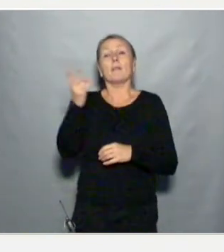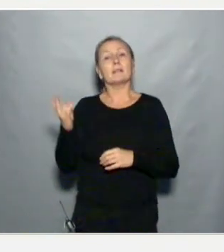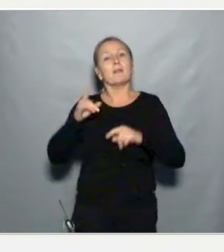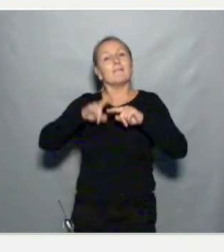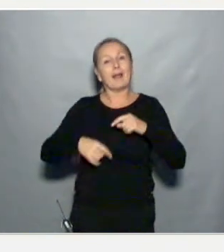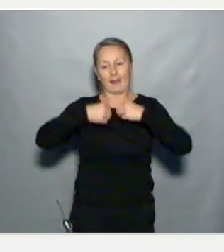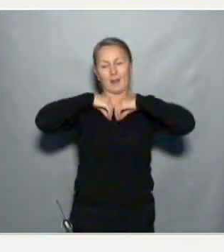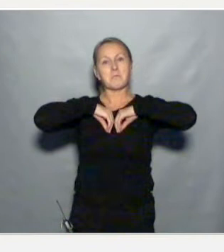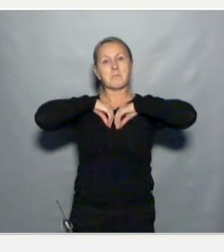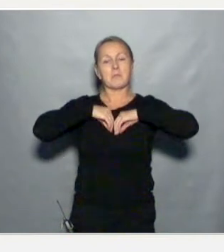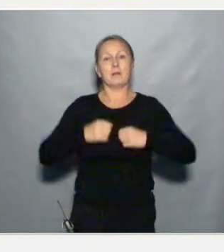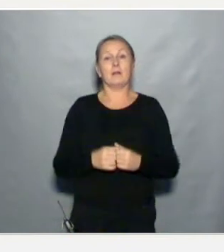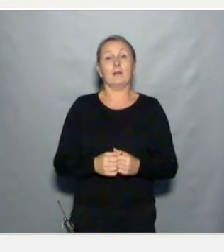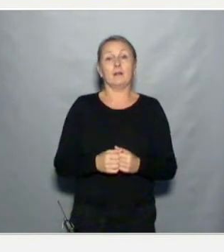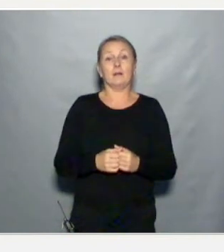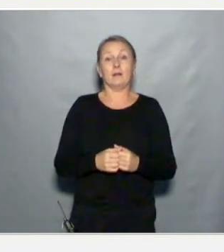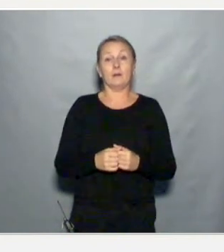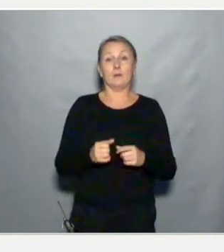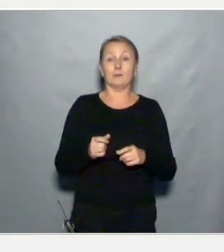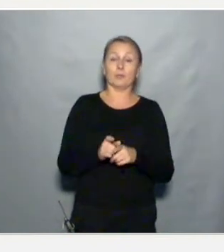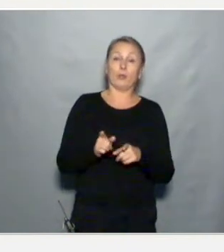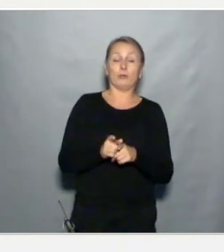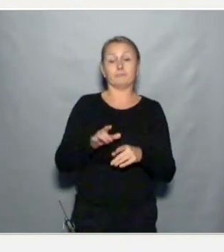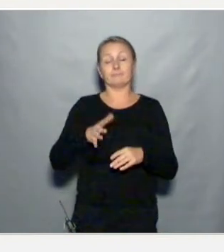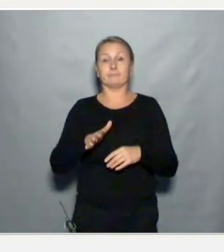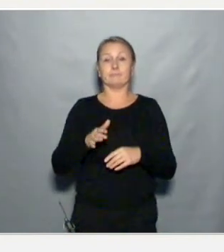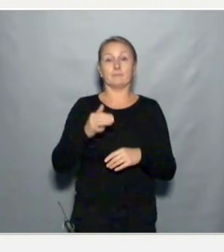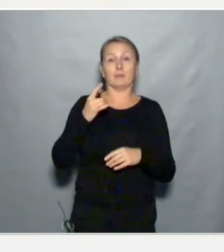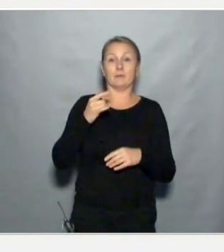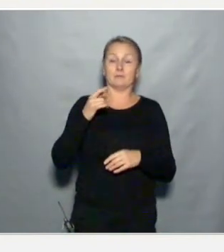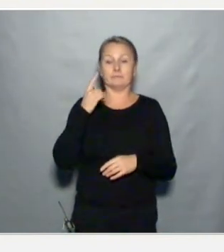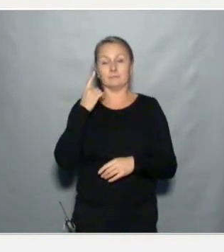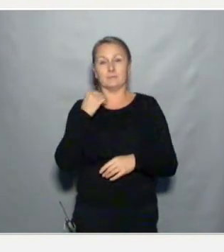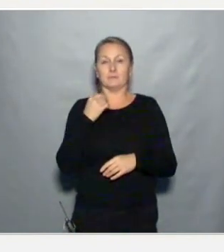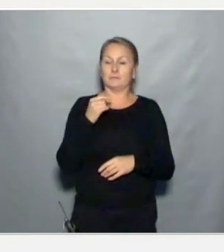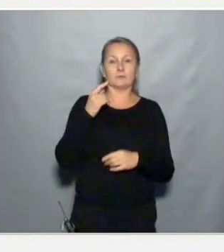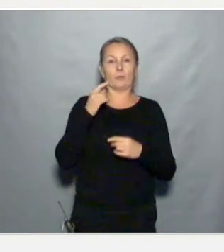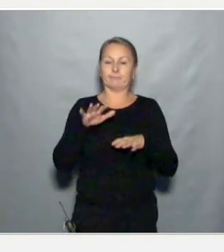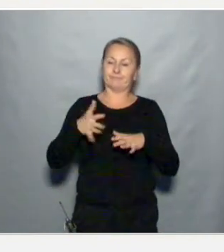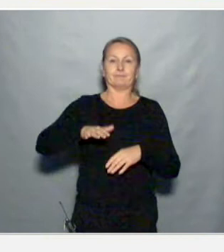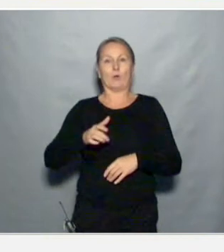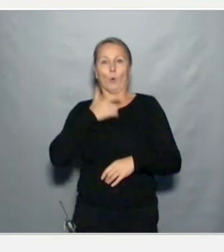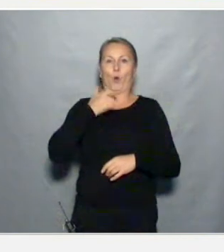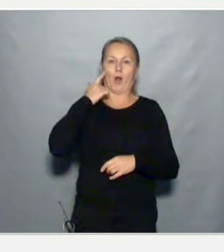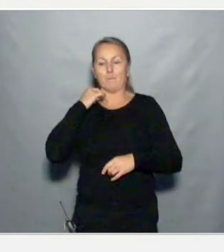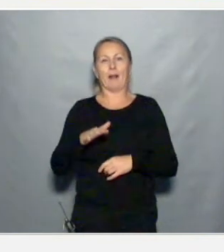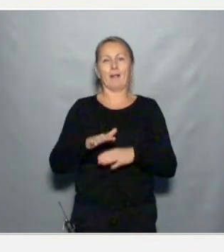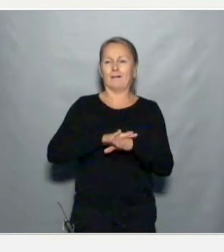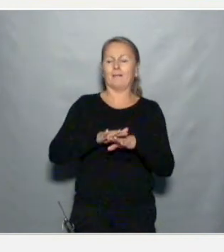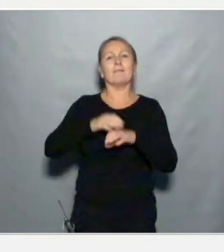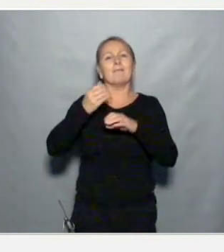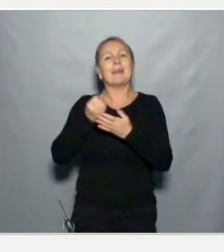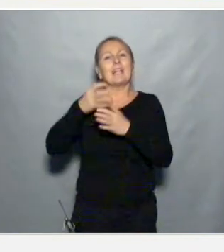fel inombords. Och när jag var så där gammal, eller kanske snarare ung, redan där och då hade jag börjat känna mig